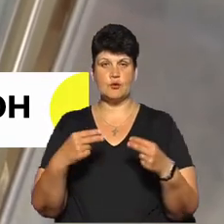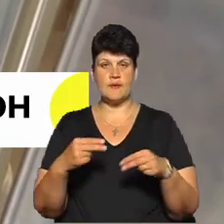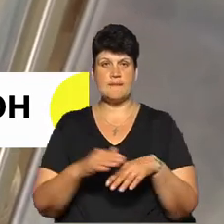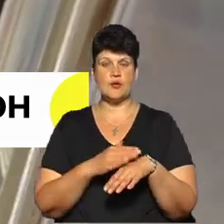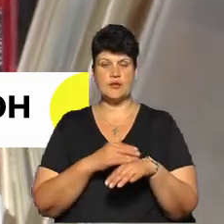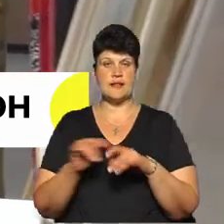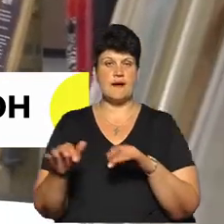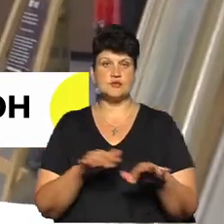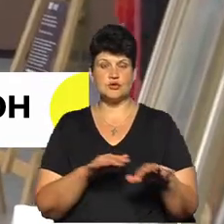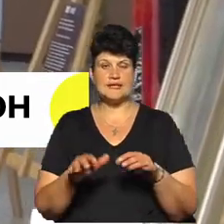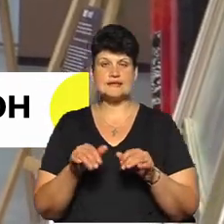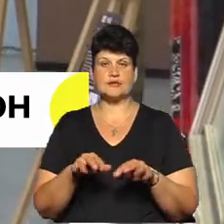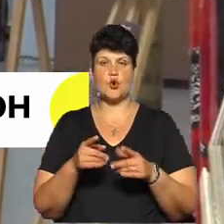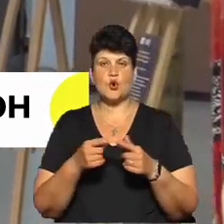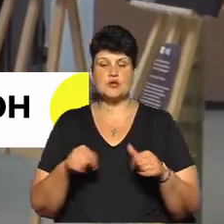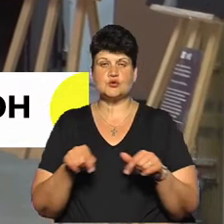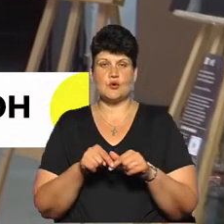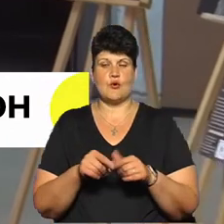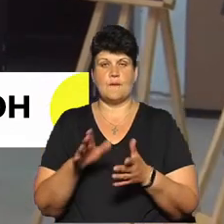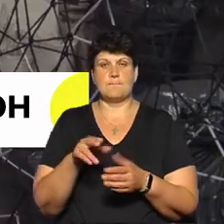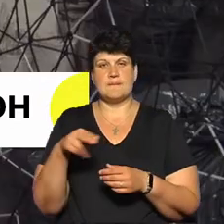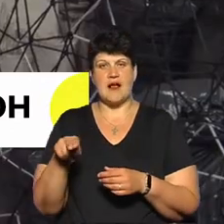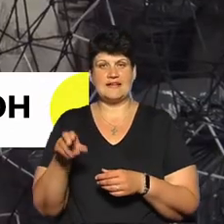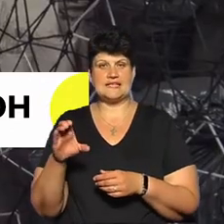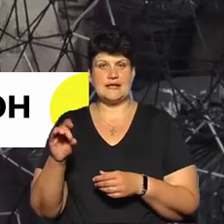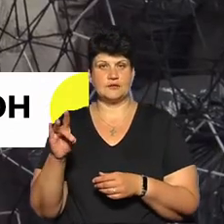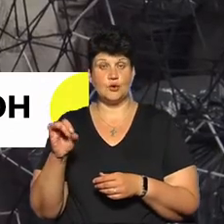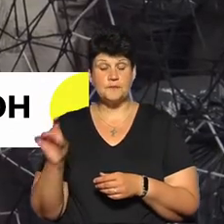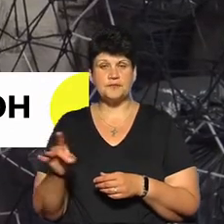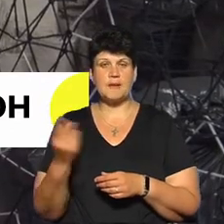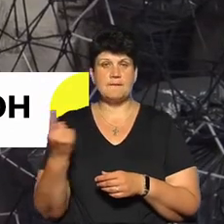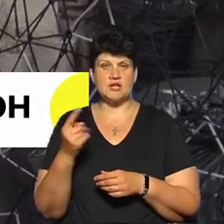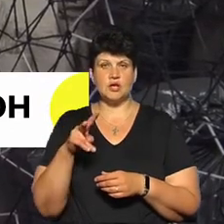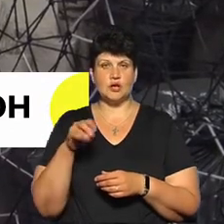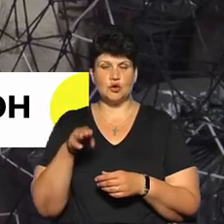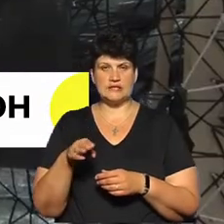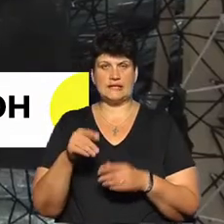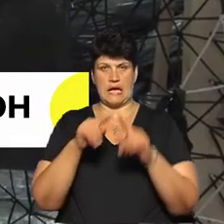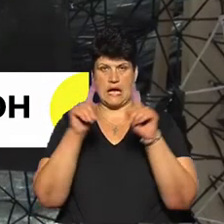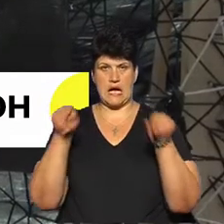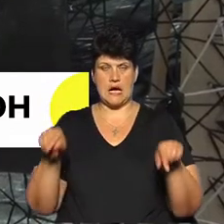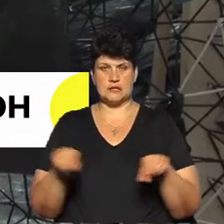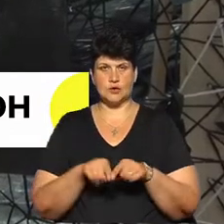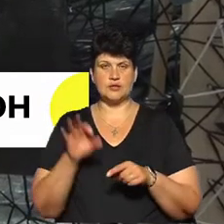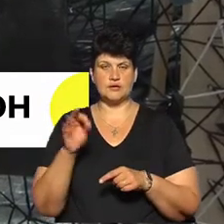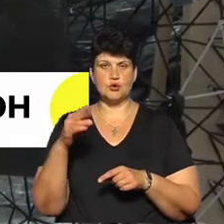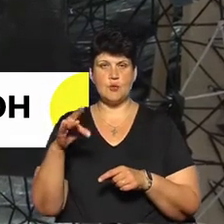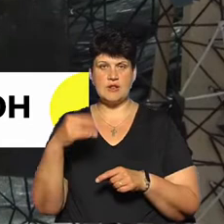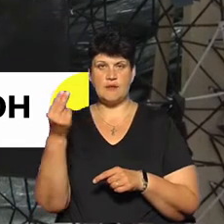Захід організовують волонтери обласного осередку правого сектору. Перший лот – картина, яку боєць правого сектору Олег Дробоцький